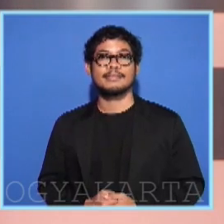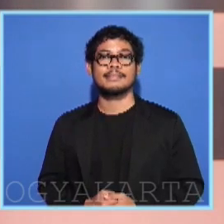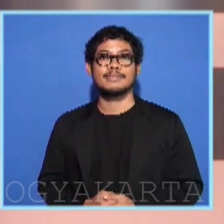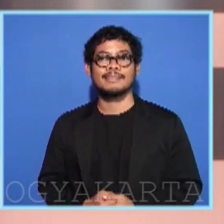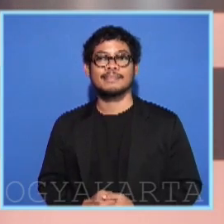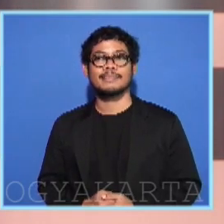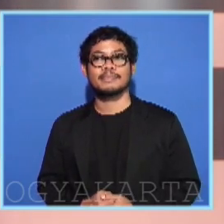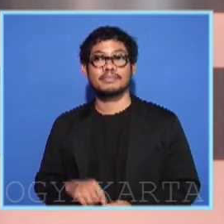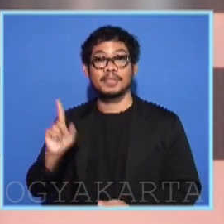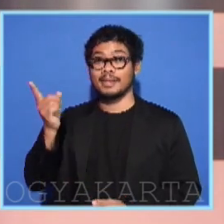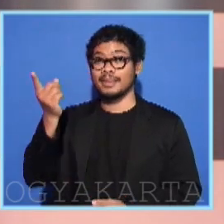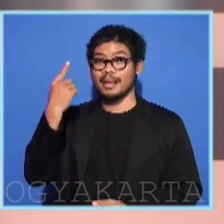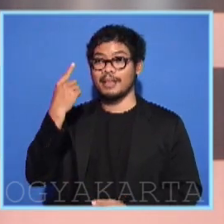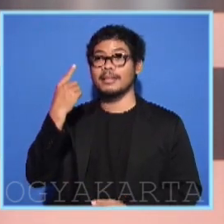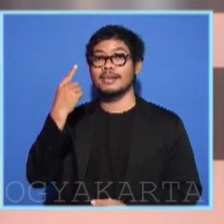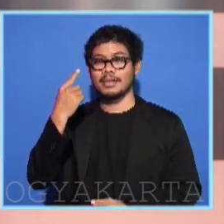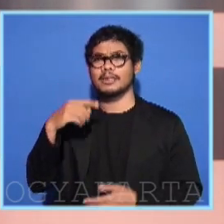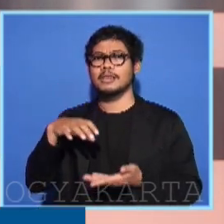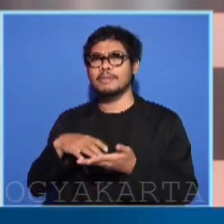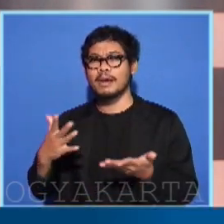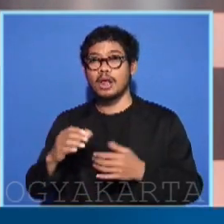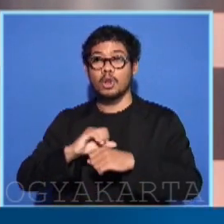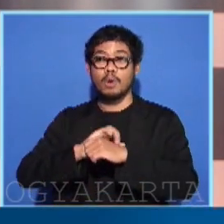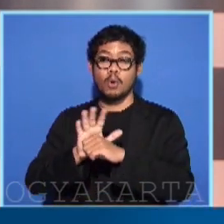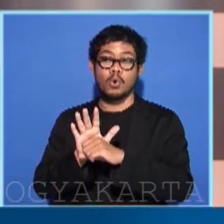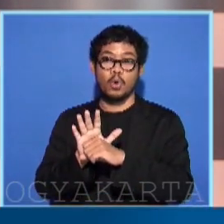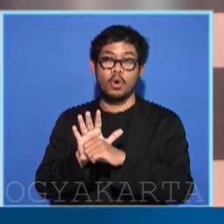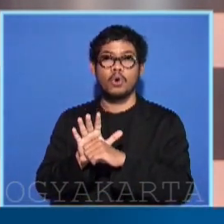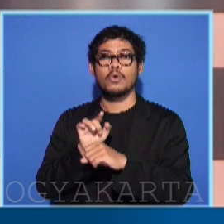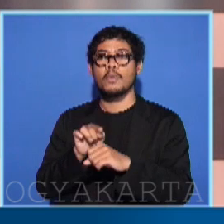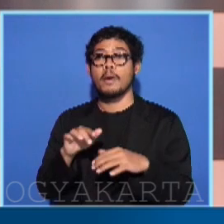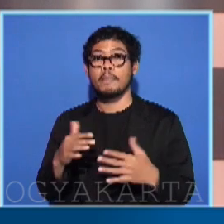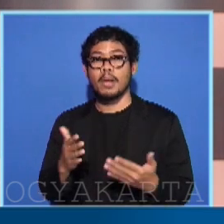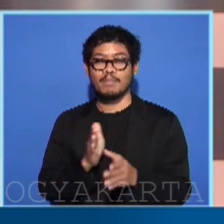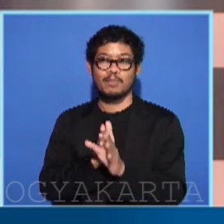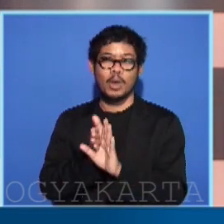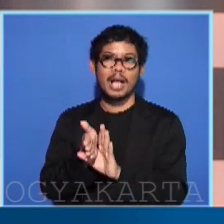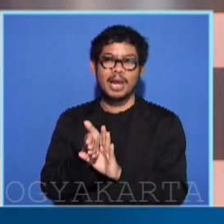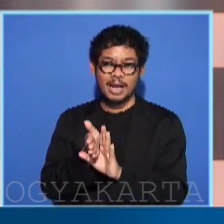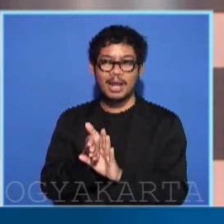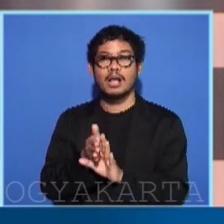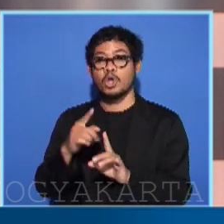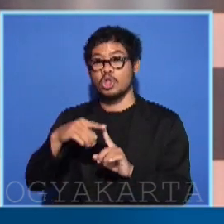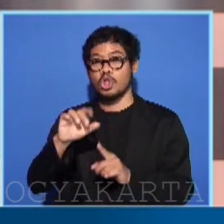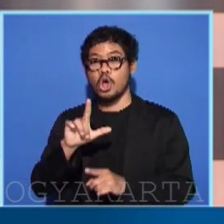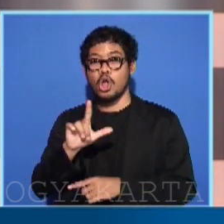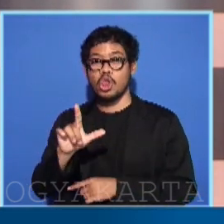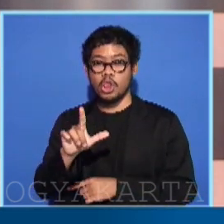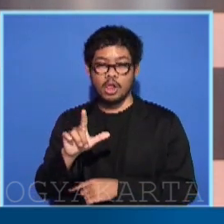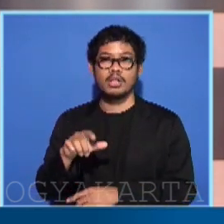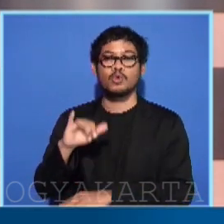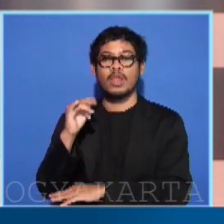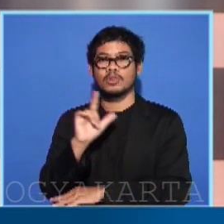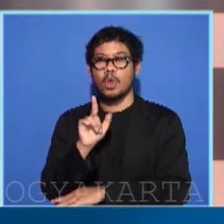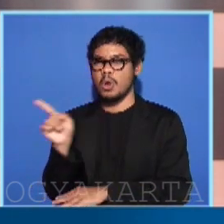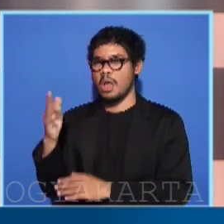saudara pemerintah Desa hargorejo kokap Kulon purogo berharap proyek pembangunan Jalan Tol Solo Yogyakarta yia tetap dapat berjalan tanpa